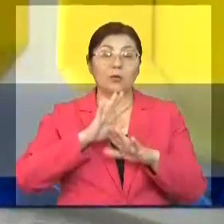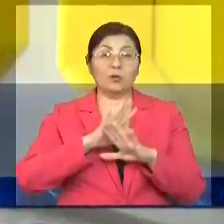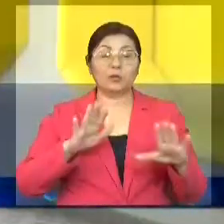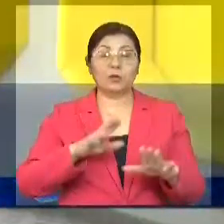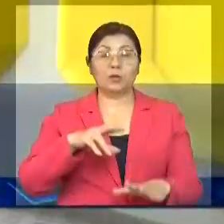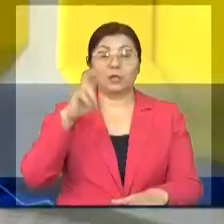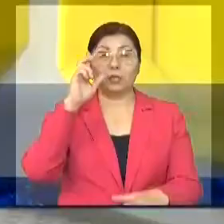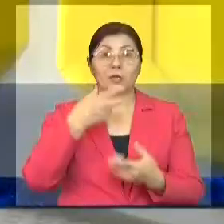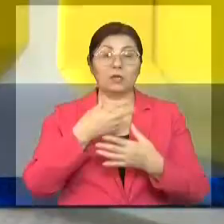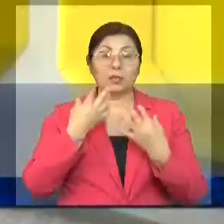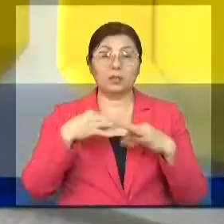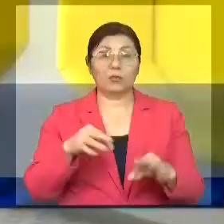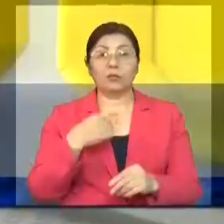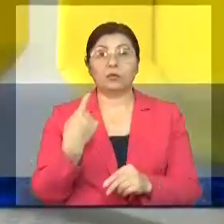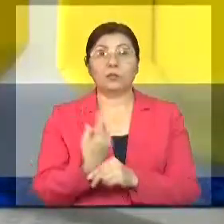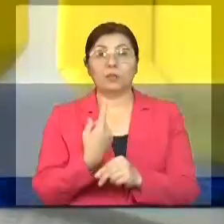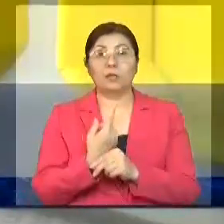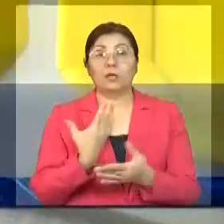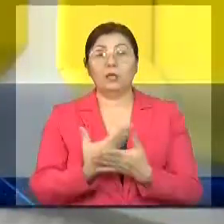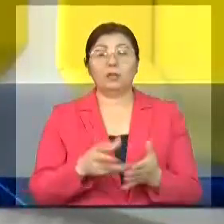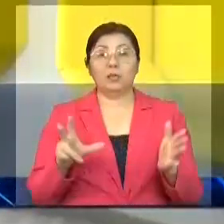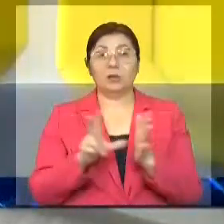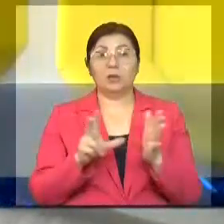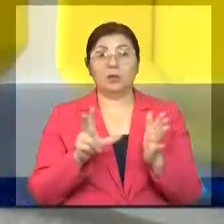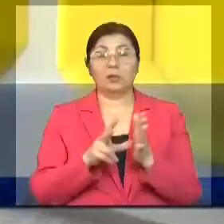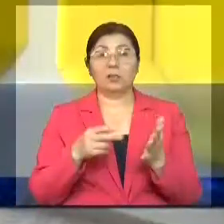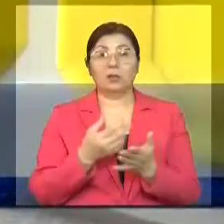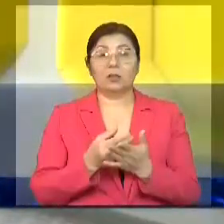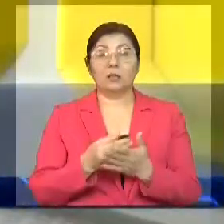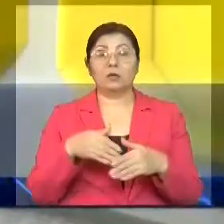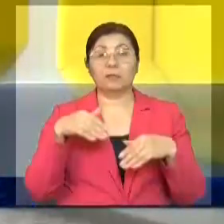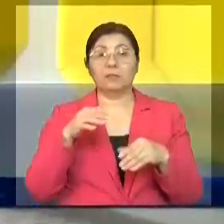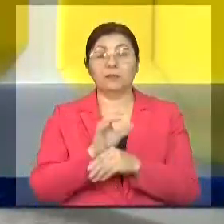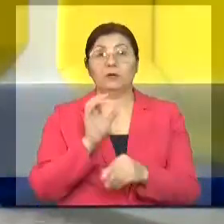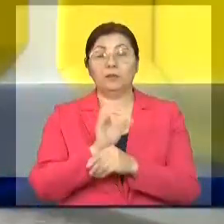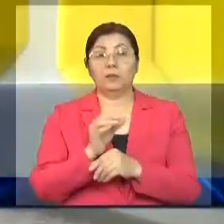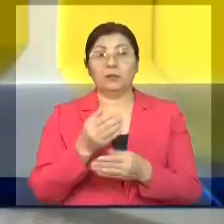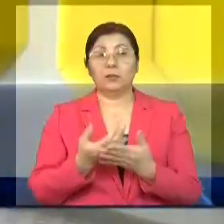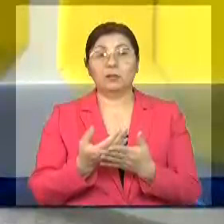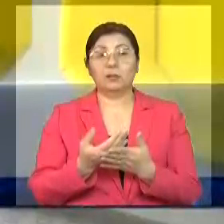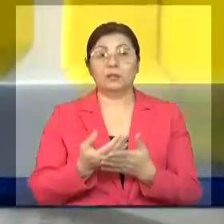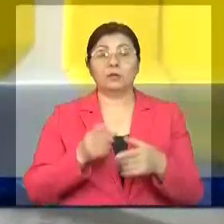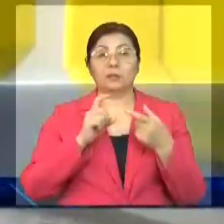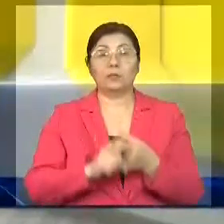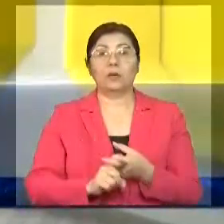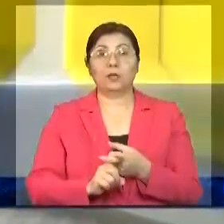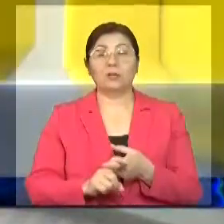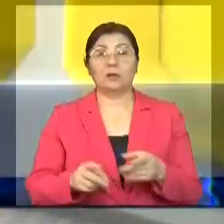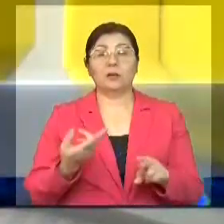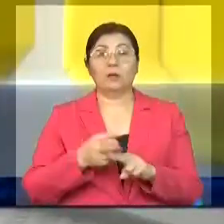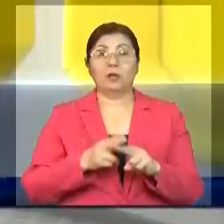елдің тәуелсіздігі ең бірінші кезекте осы энергия көздерін өндірудегі өз алдына дербестік қажет. Енді бұл